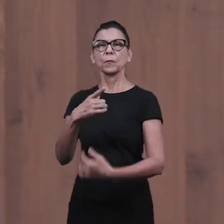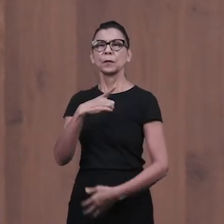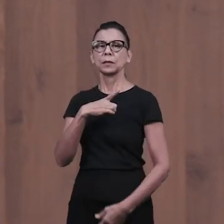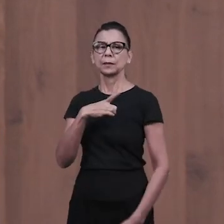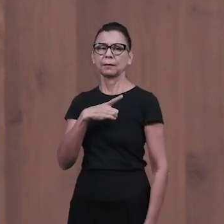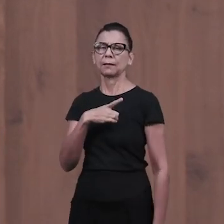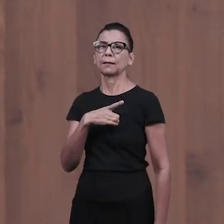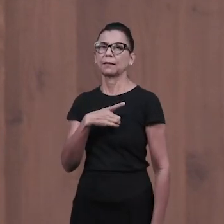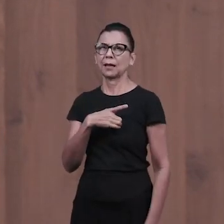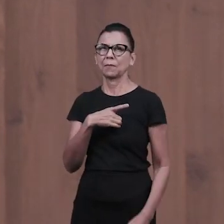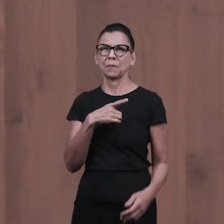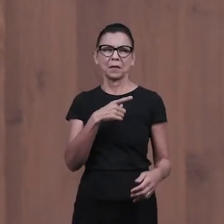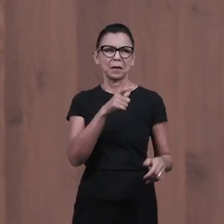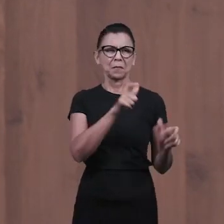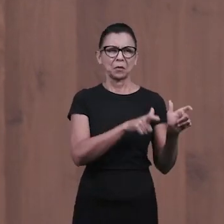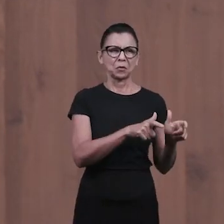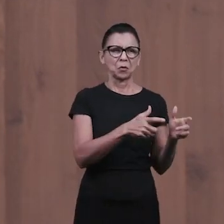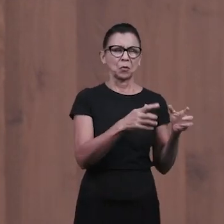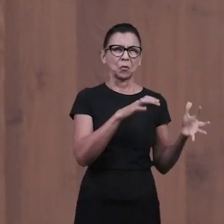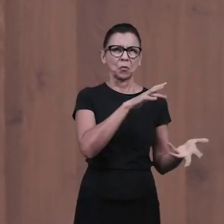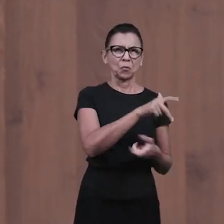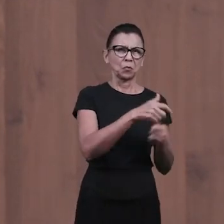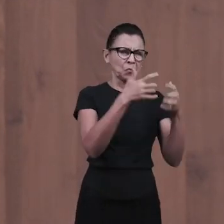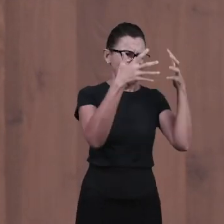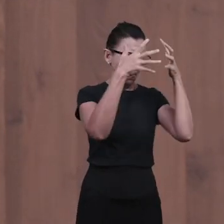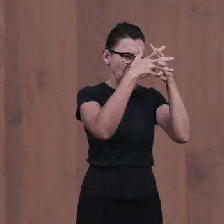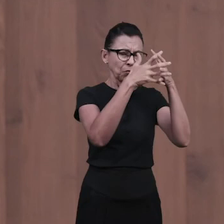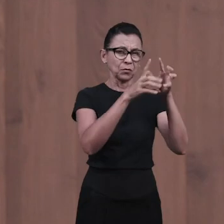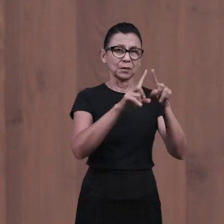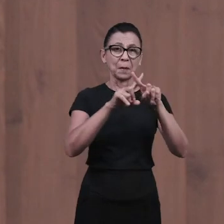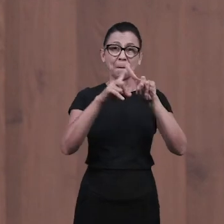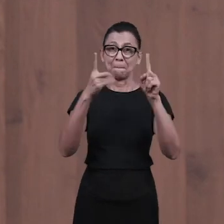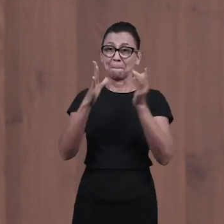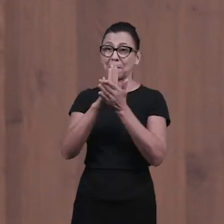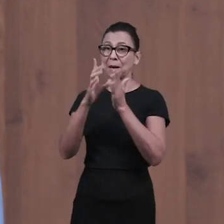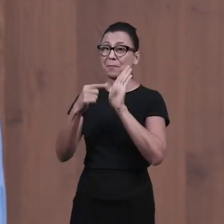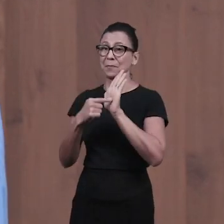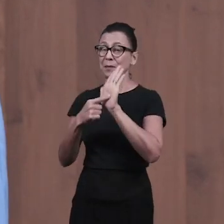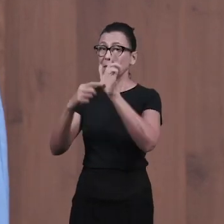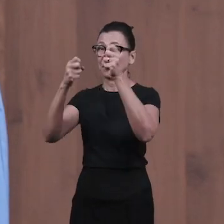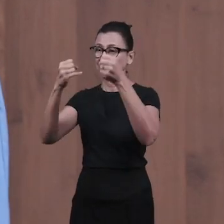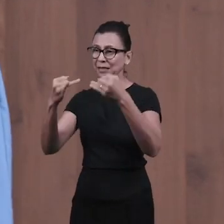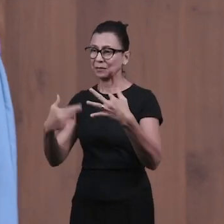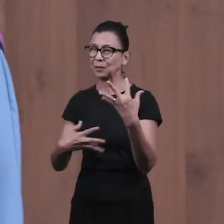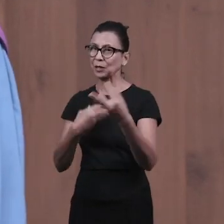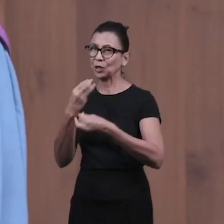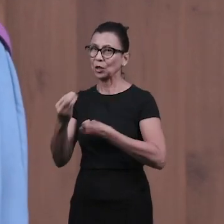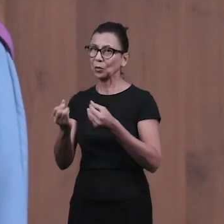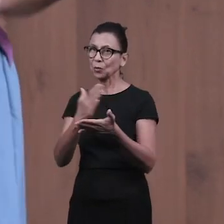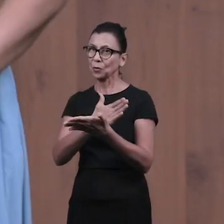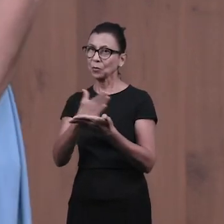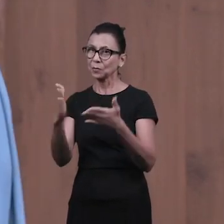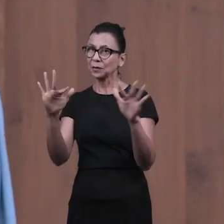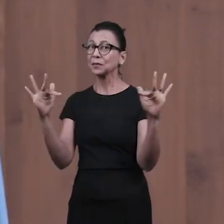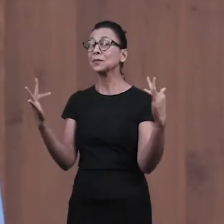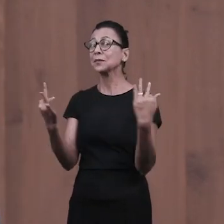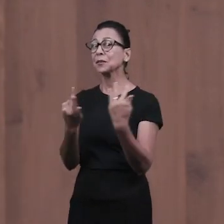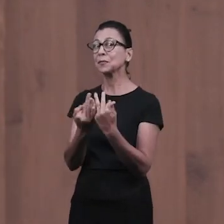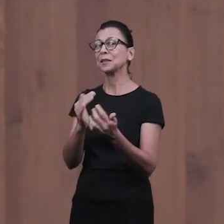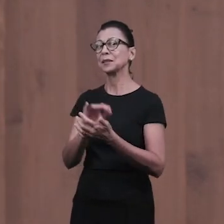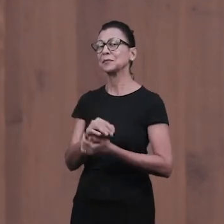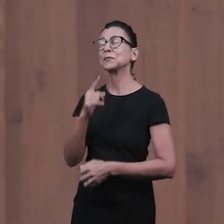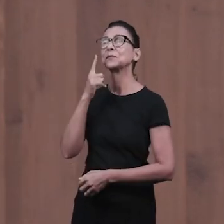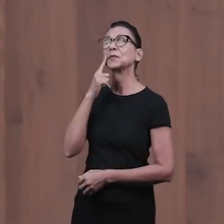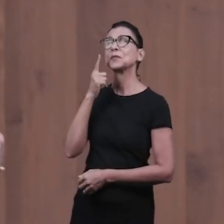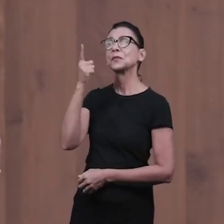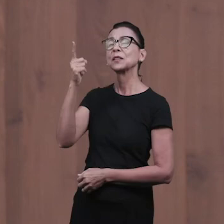confondus, parce que la Bible enseigne correctement comment les familles doivent être formées. Vous voulez voir? Regardez qu'est-ce que c'est